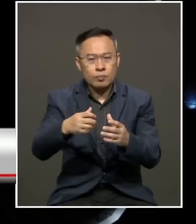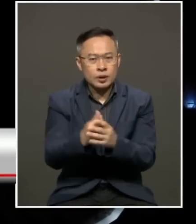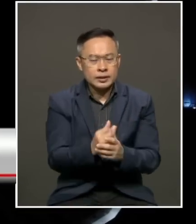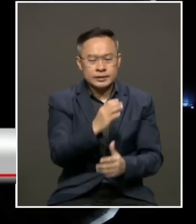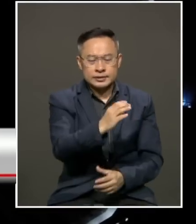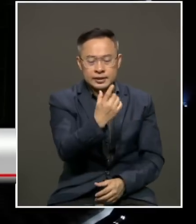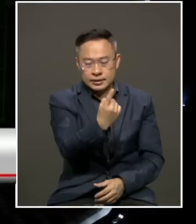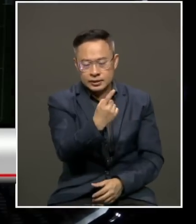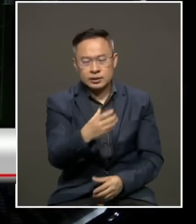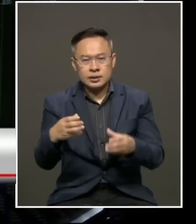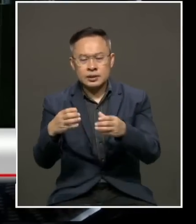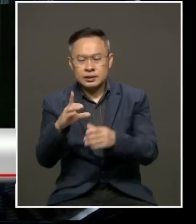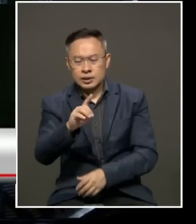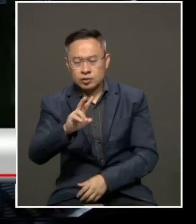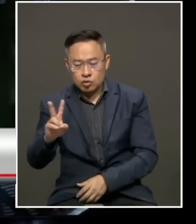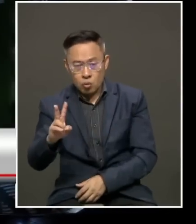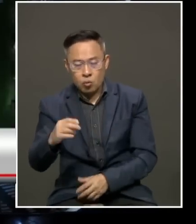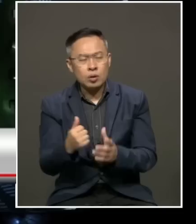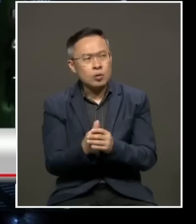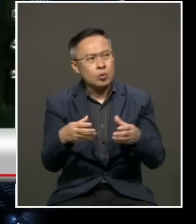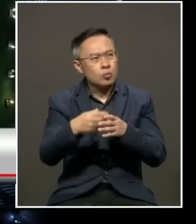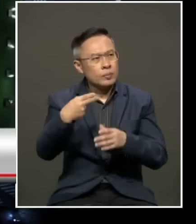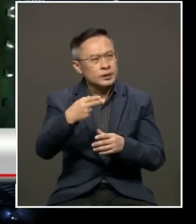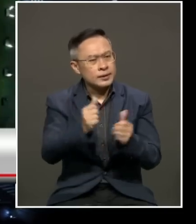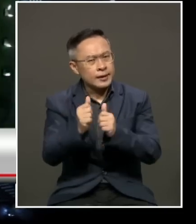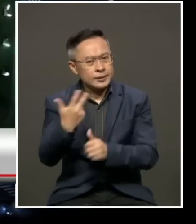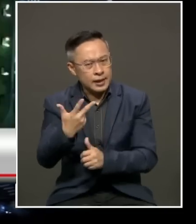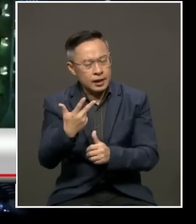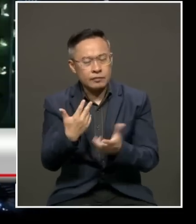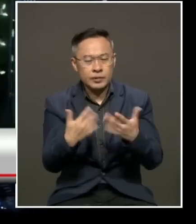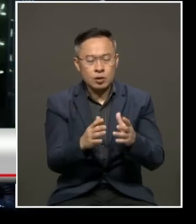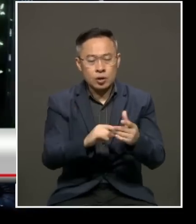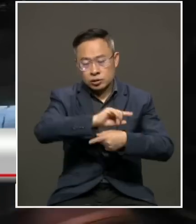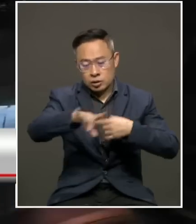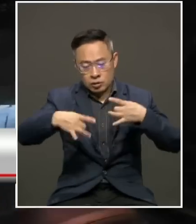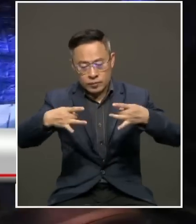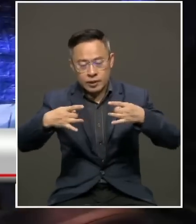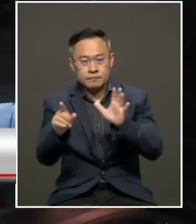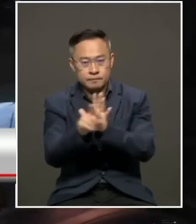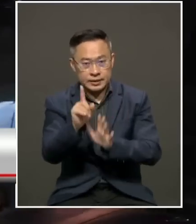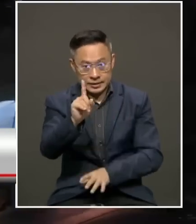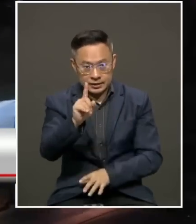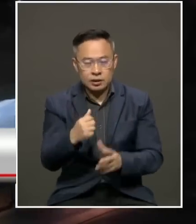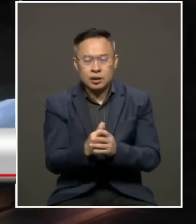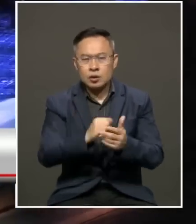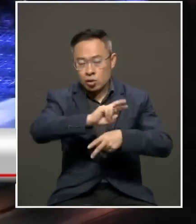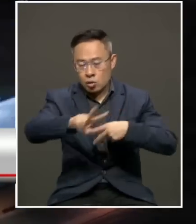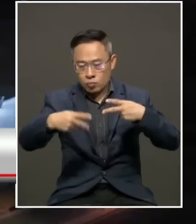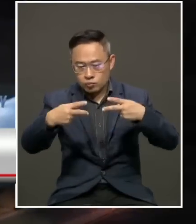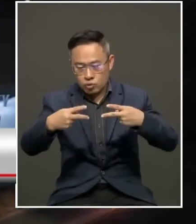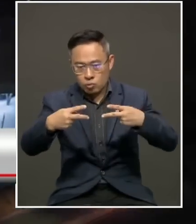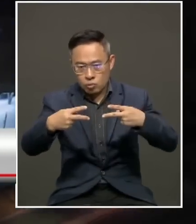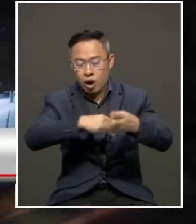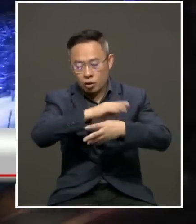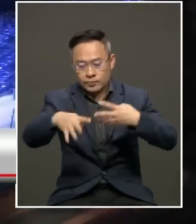C1 Matchกลุ่ม D 2 Matchกลุ่ม h 3แมตช์แล้วก็ใช้ในรอบ 16ทีมสุดท้าย 1แมชรวมถึงรอบก่อนรองชนะ